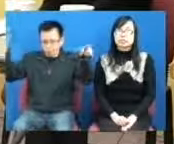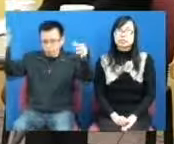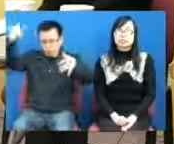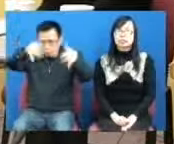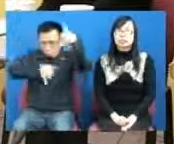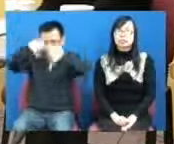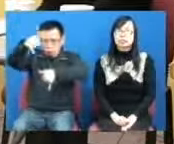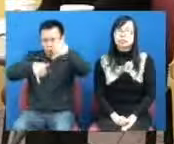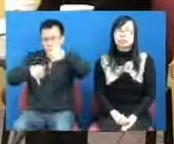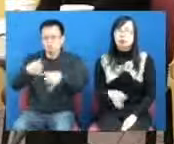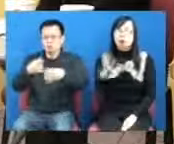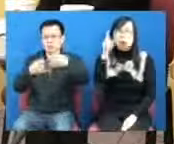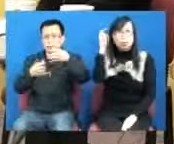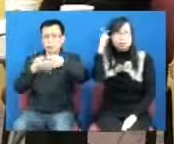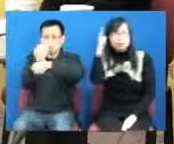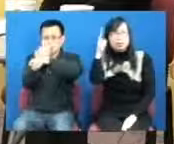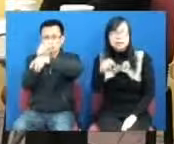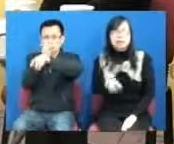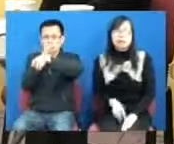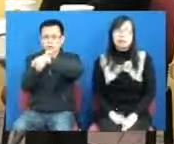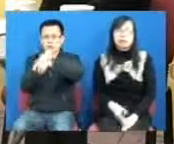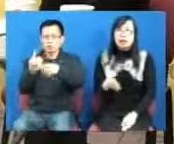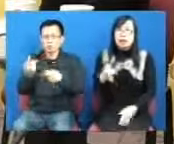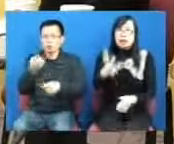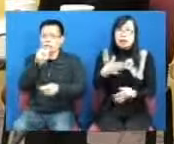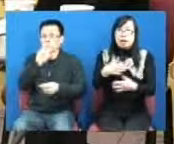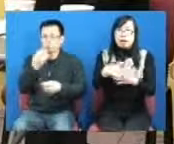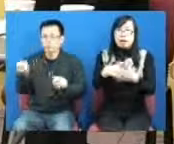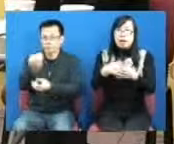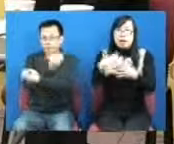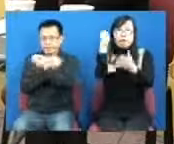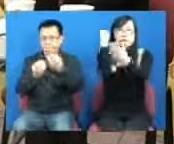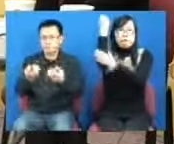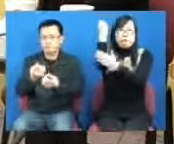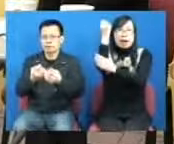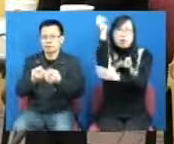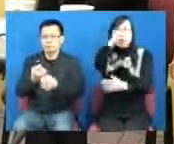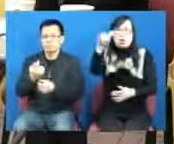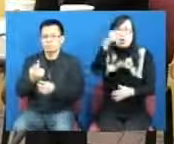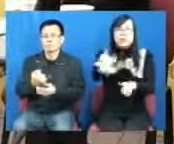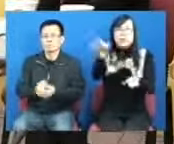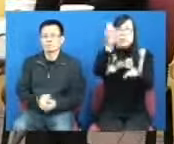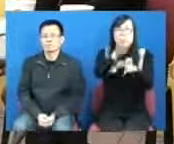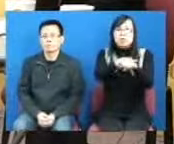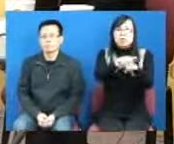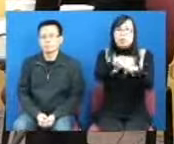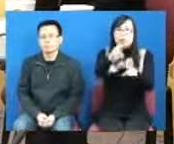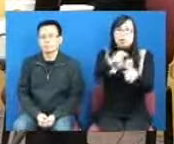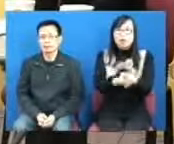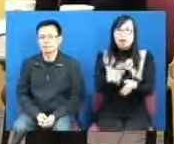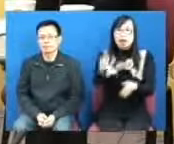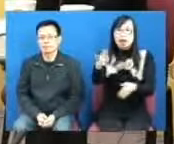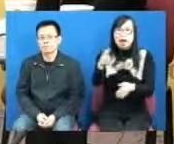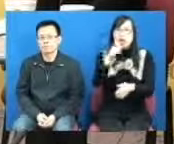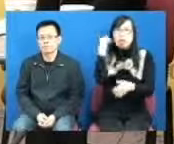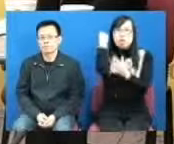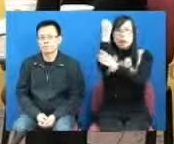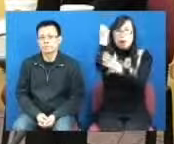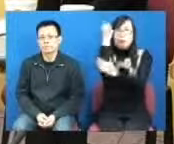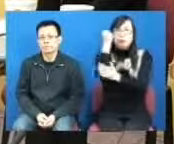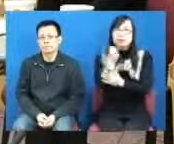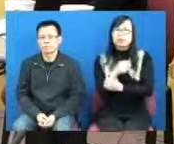點鐘借打法院我想知道其實現在反對6千元的住資的人其實最反對就是你